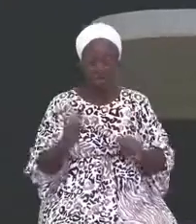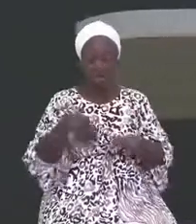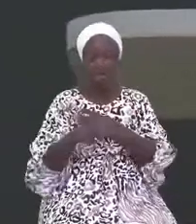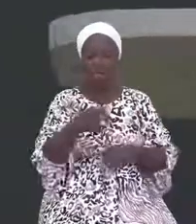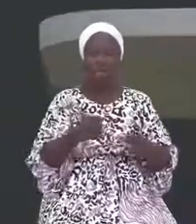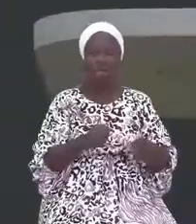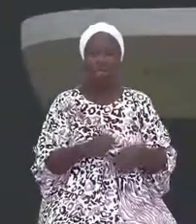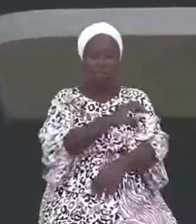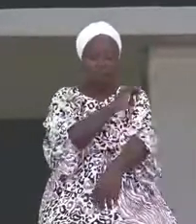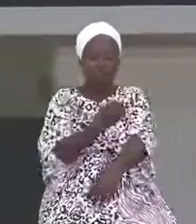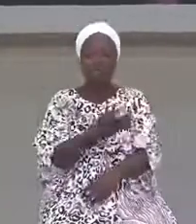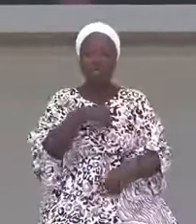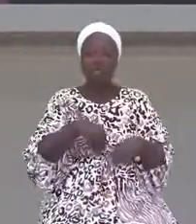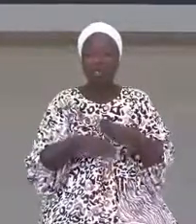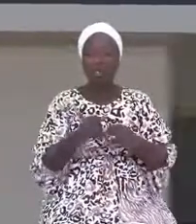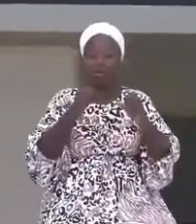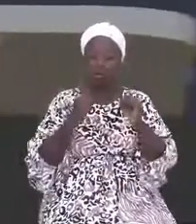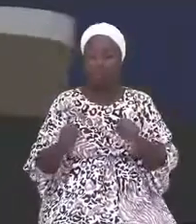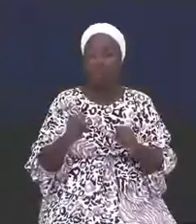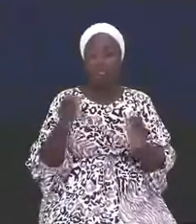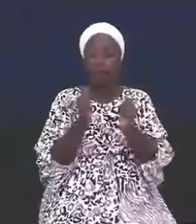dans le capacité aux hommes